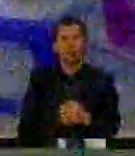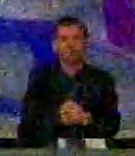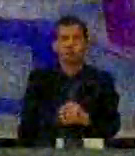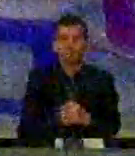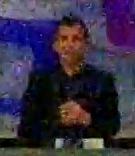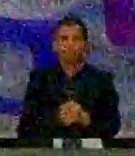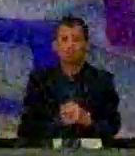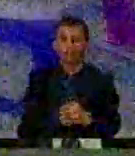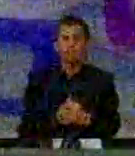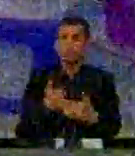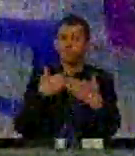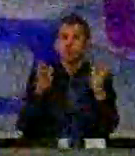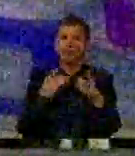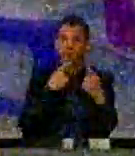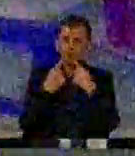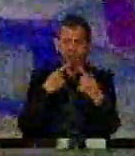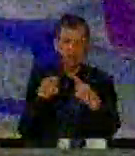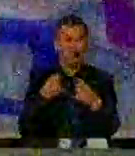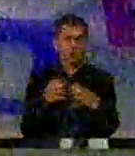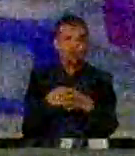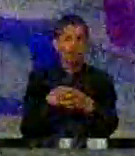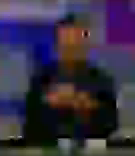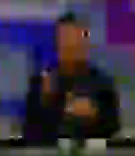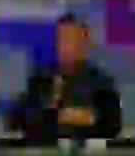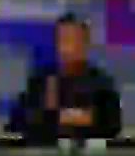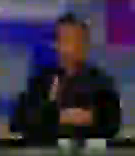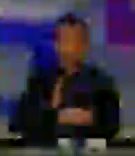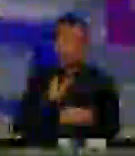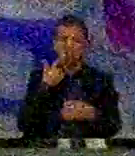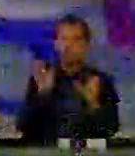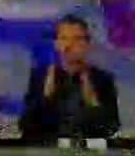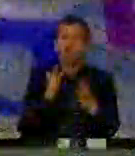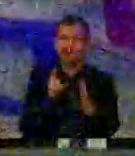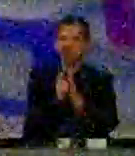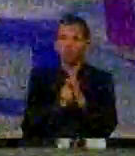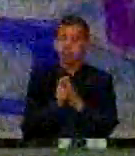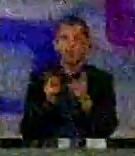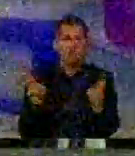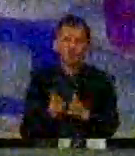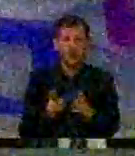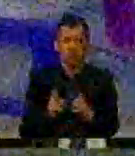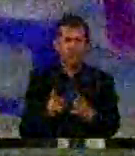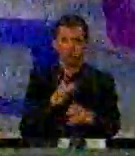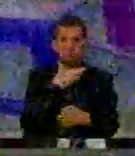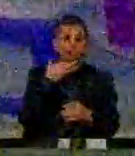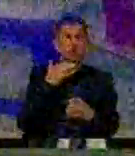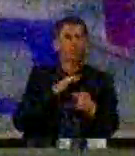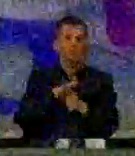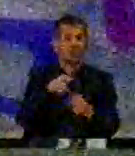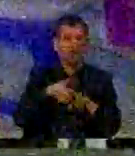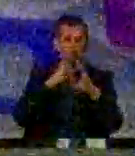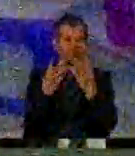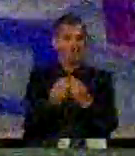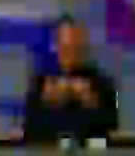Sinqerisht, kryeministër, komuniteti i kulturës është e pa mundër për një kohë kaq shkurt me kriju një averzion kaq mand dhe një komuniteti i tonë.